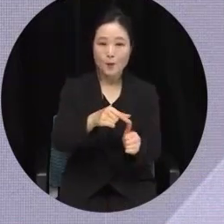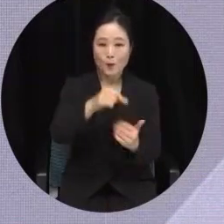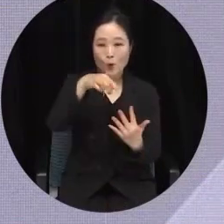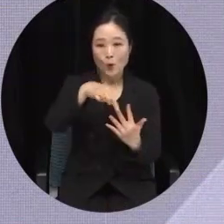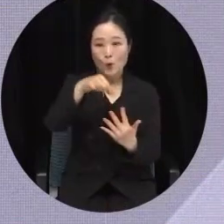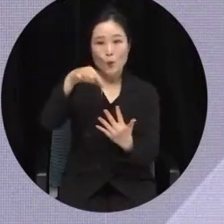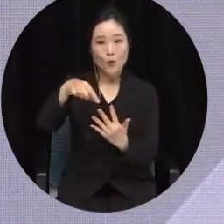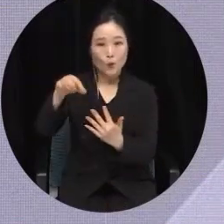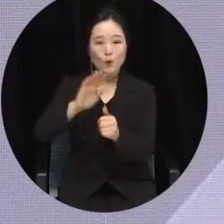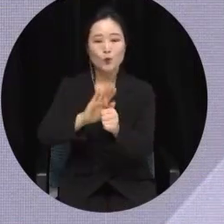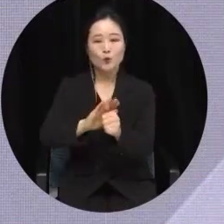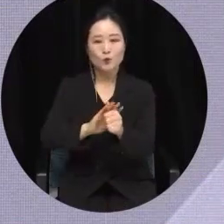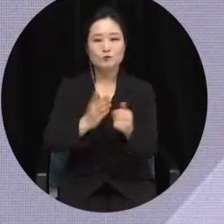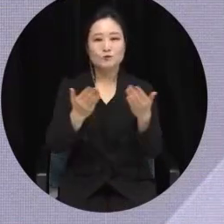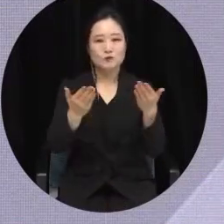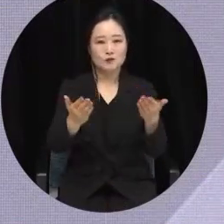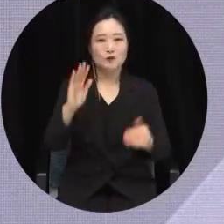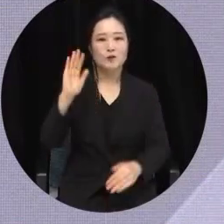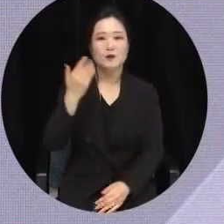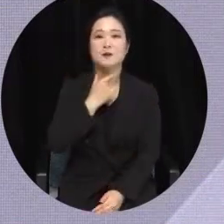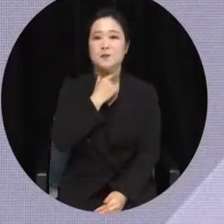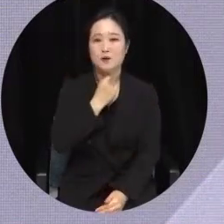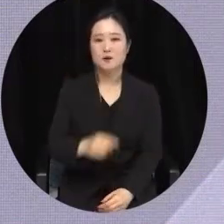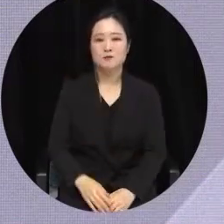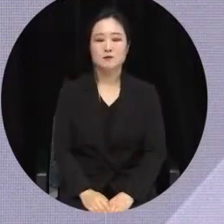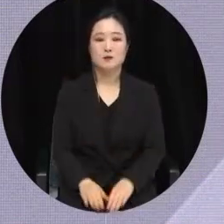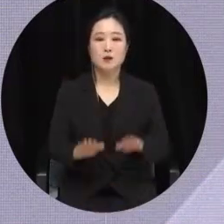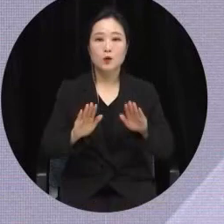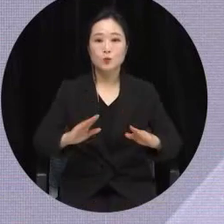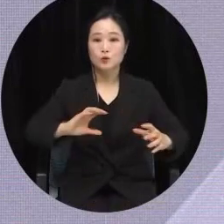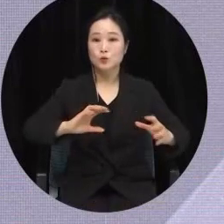진심으로 바랍니다. 오늘 토론회는